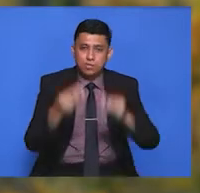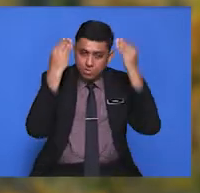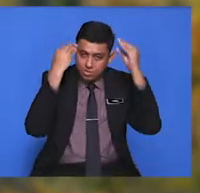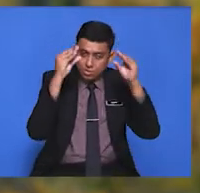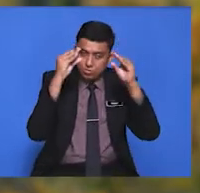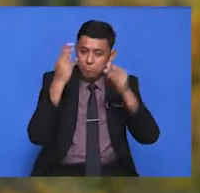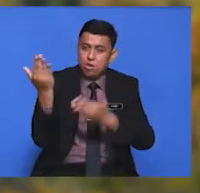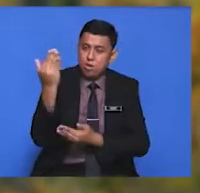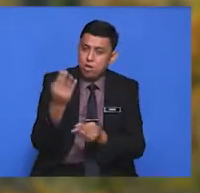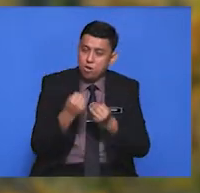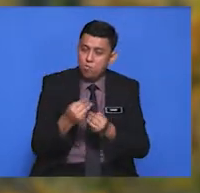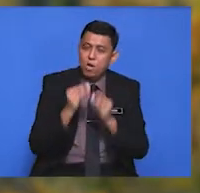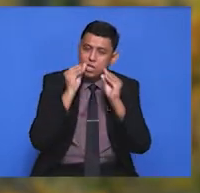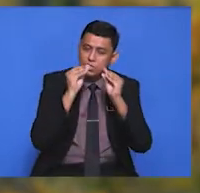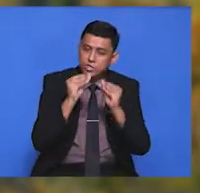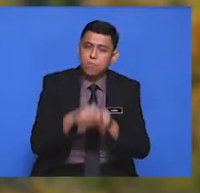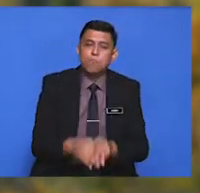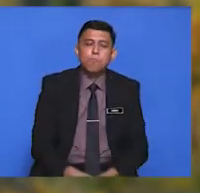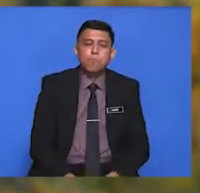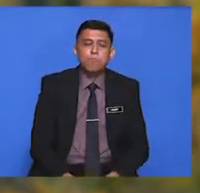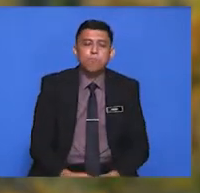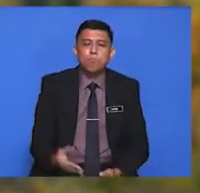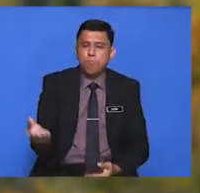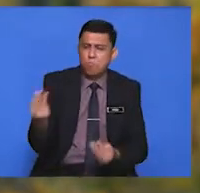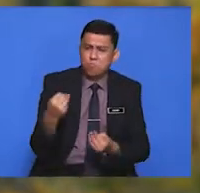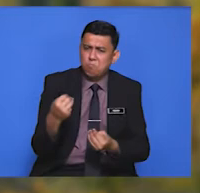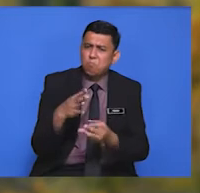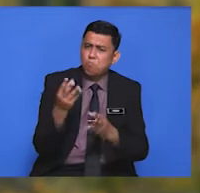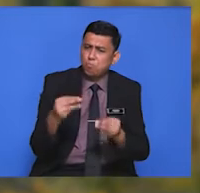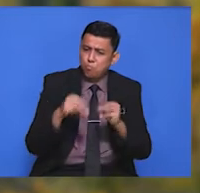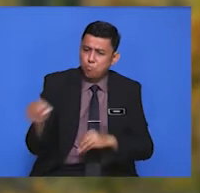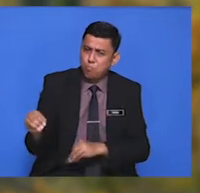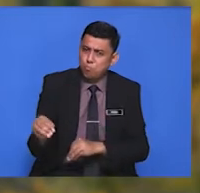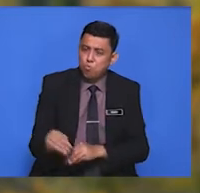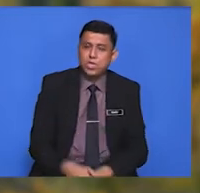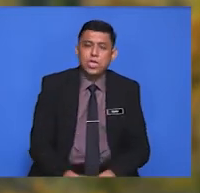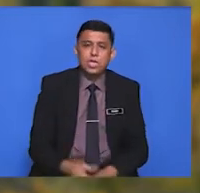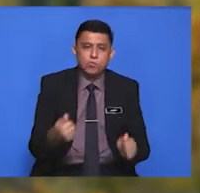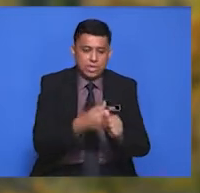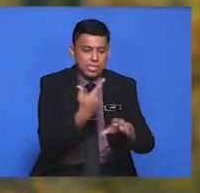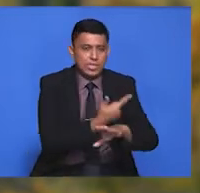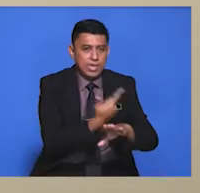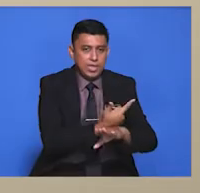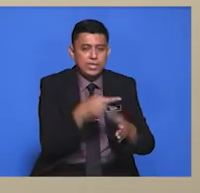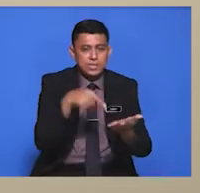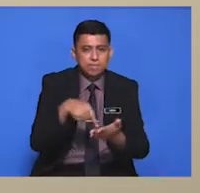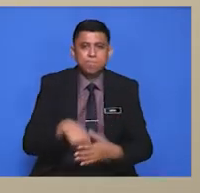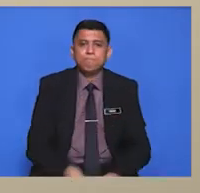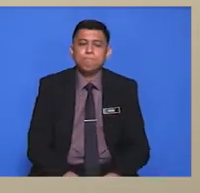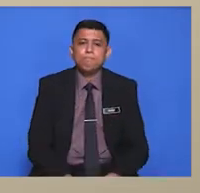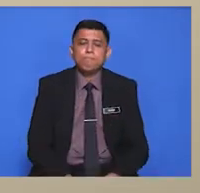mengajak murid-murid untuk cuba menjawab latihan pengukuhan yang telah cikgu sediakan.